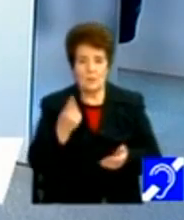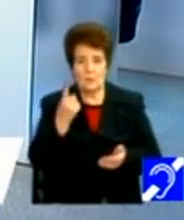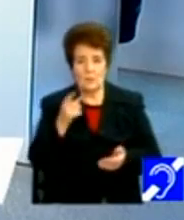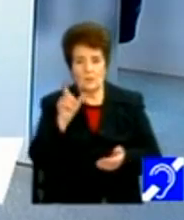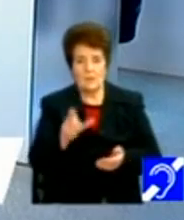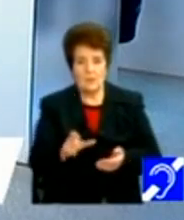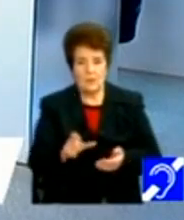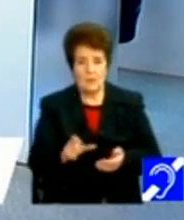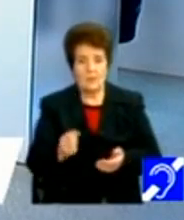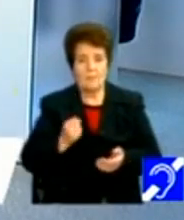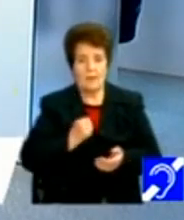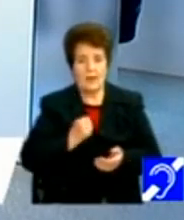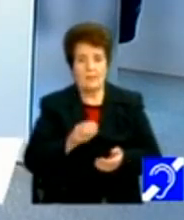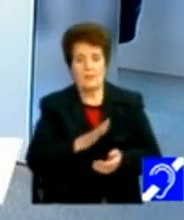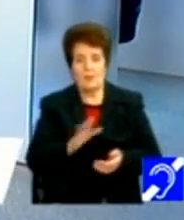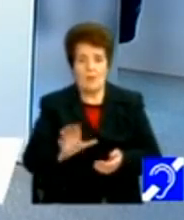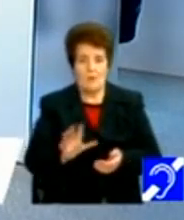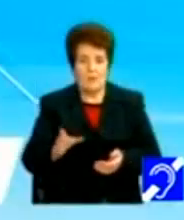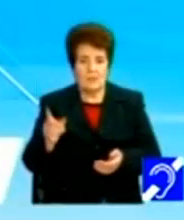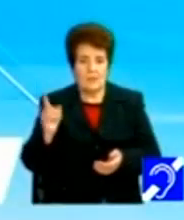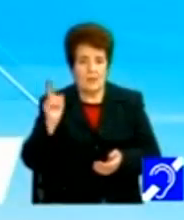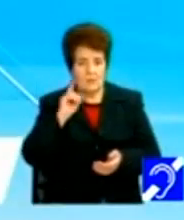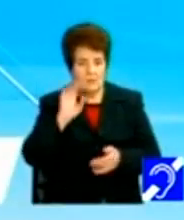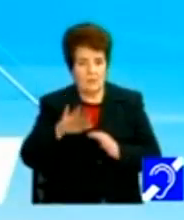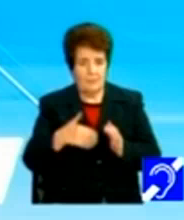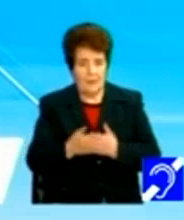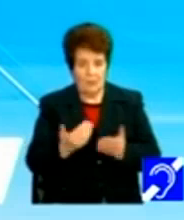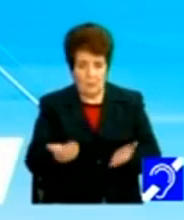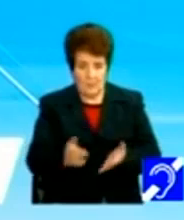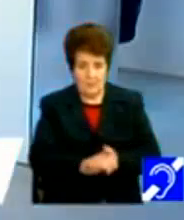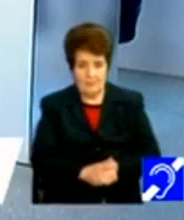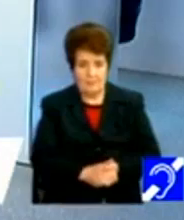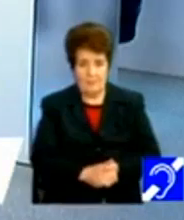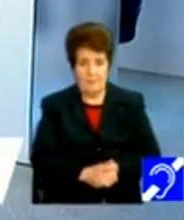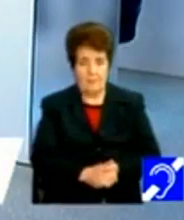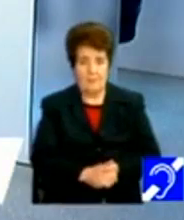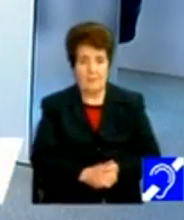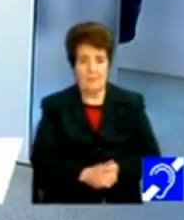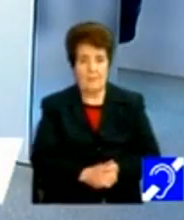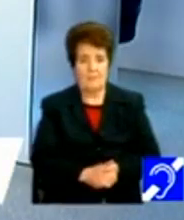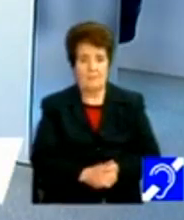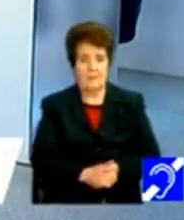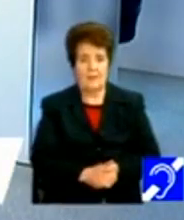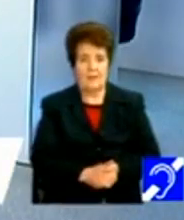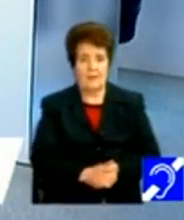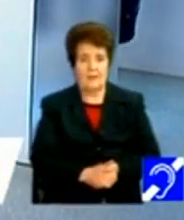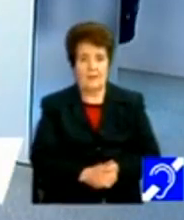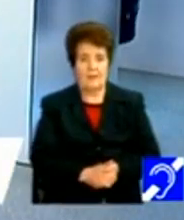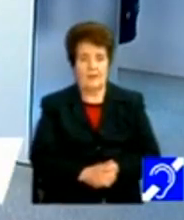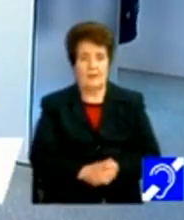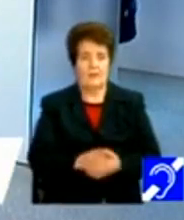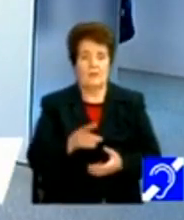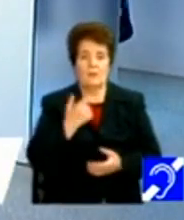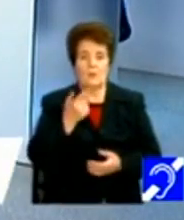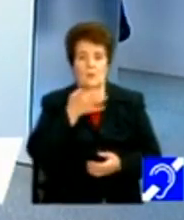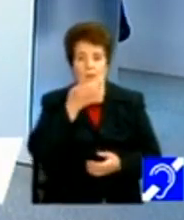singur, din păcate nu am fost auziți din ianuarie până în prezent. Domnul Țicu. Bun, eu nu răspund pentru cei